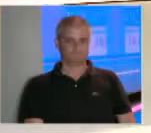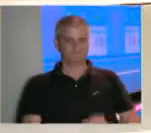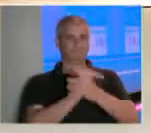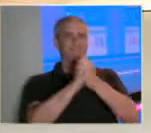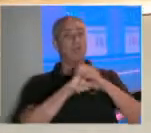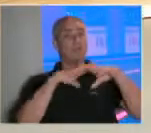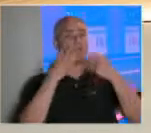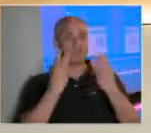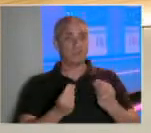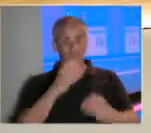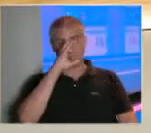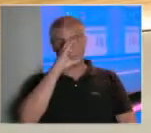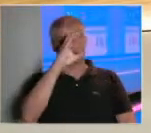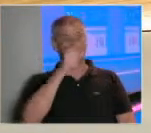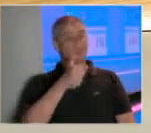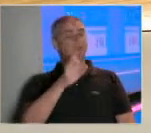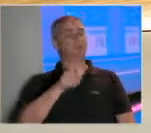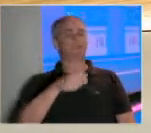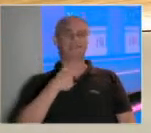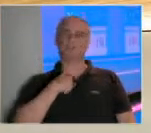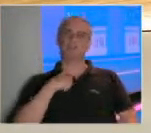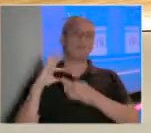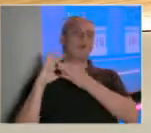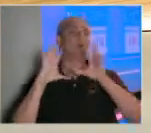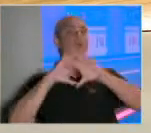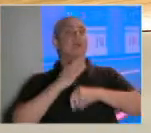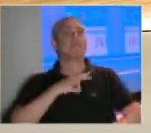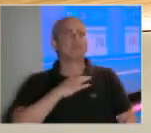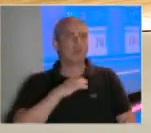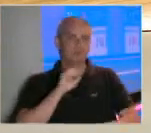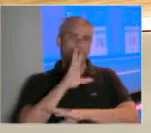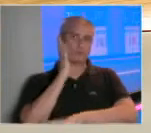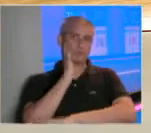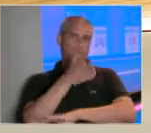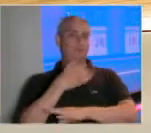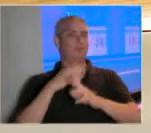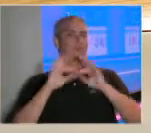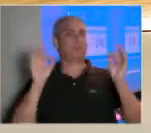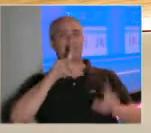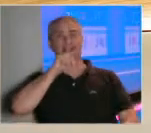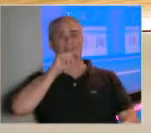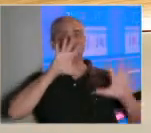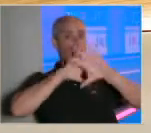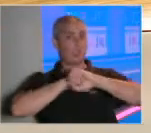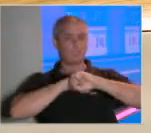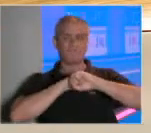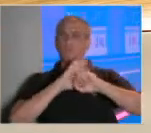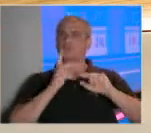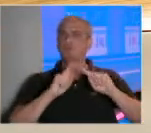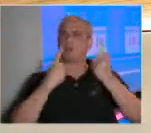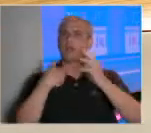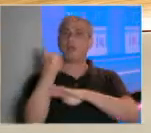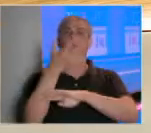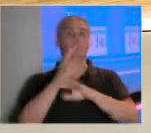שלום וערב טוב לכם, צופי וצופות ערוץ כנסת. אנחנו ברצועת הערב שלנו בשידור חי, מתחילים בציוצי ערב, עם מה שהתחולל